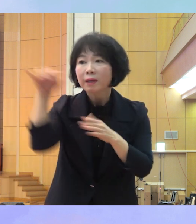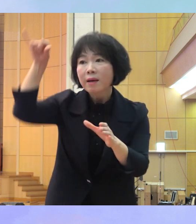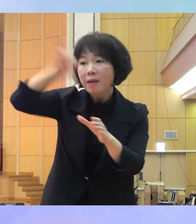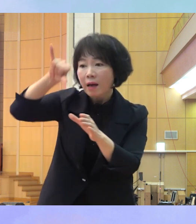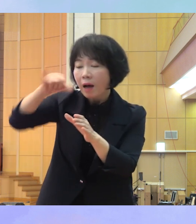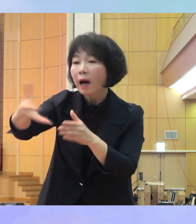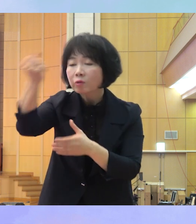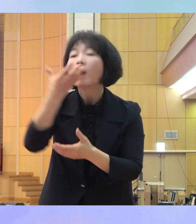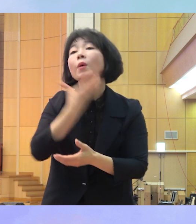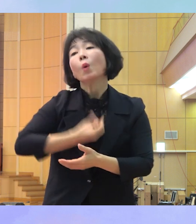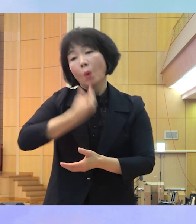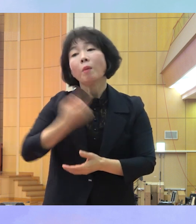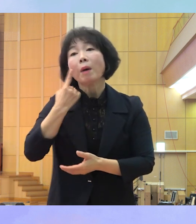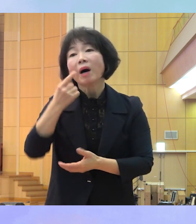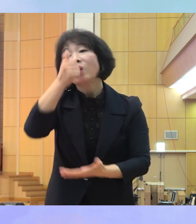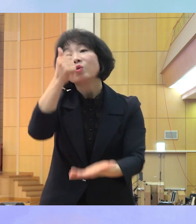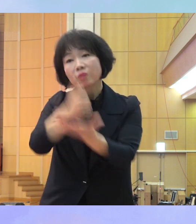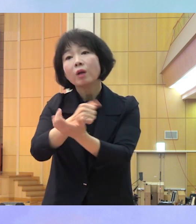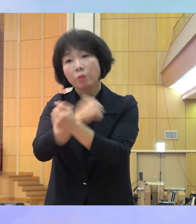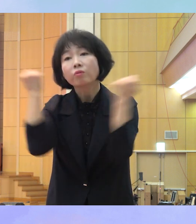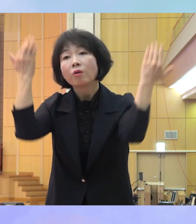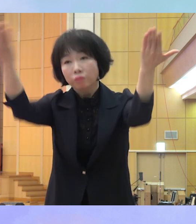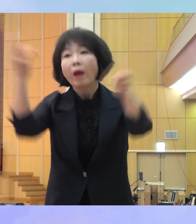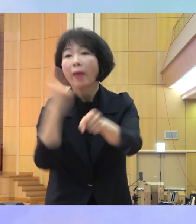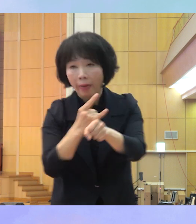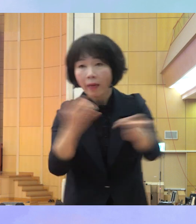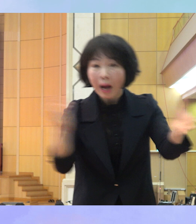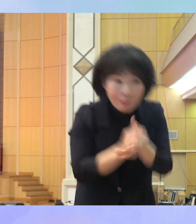나의 언약의 피니라.